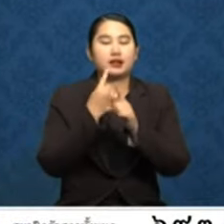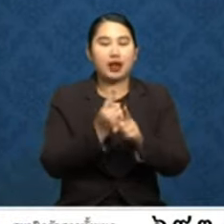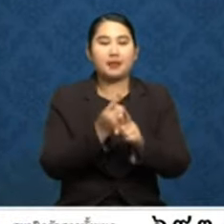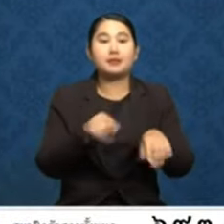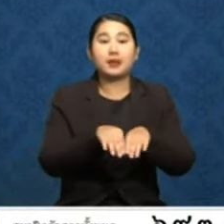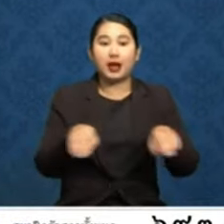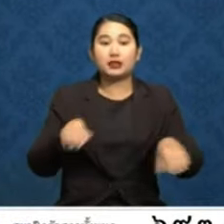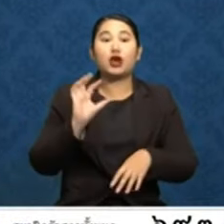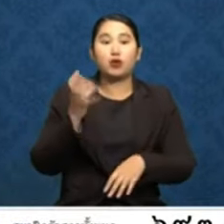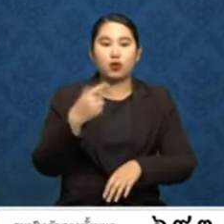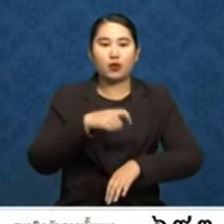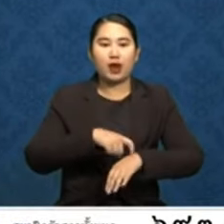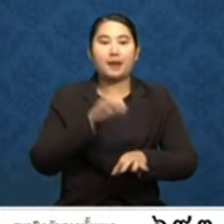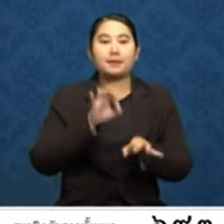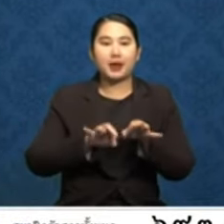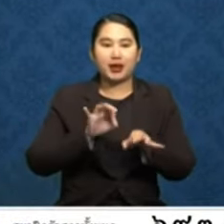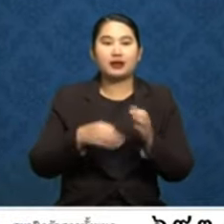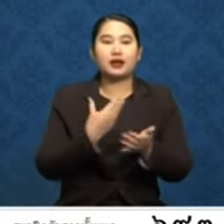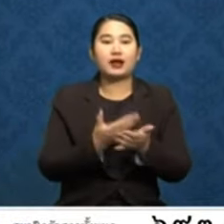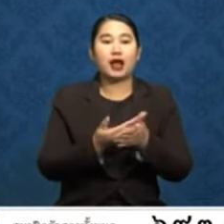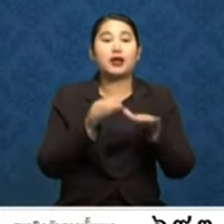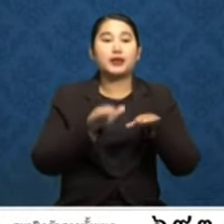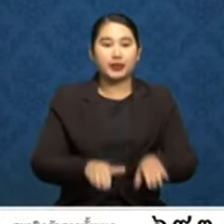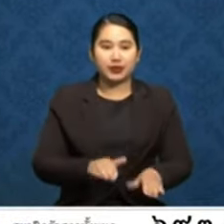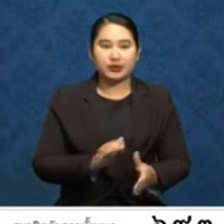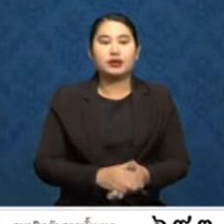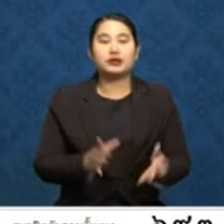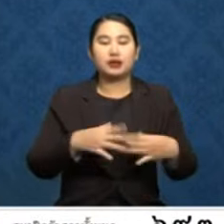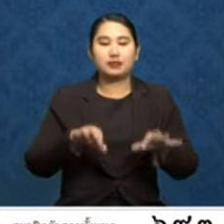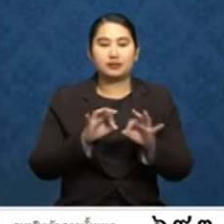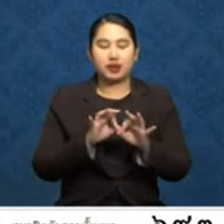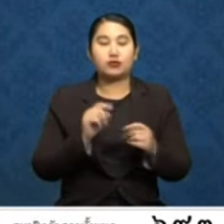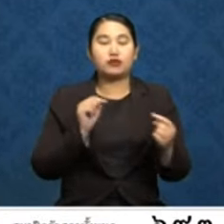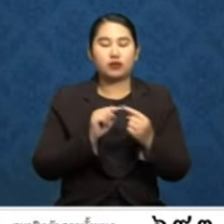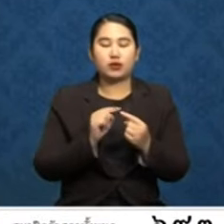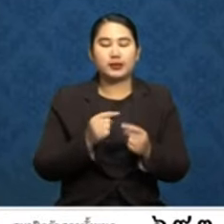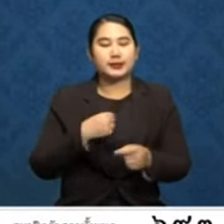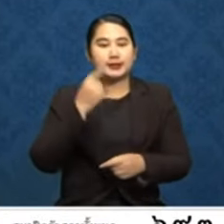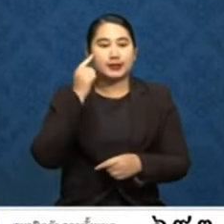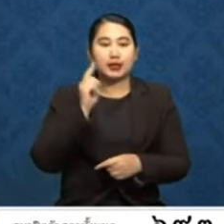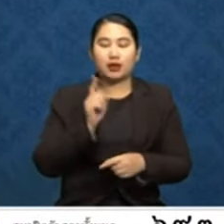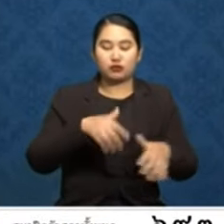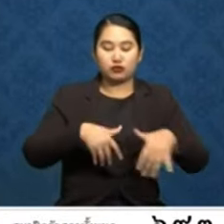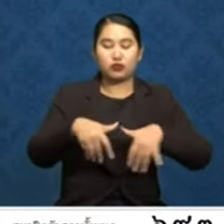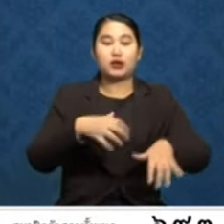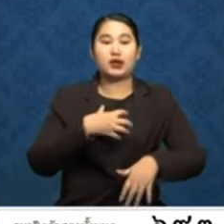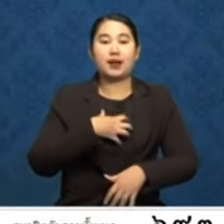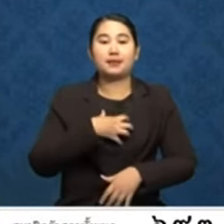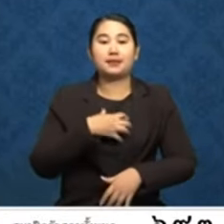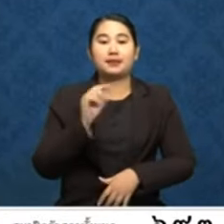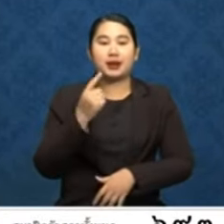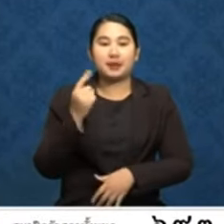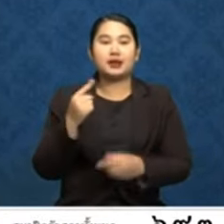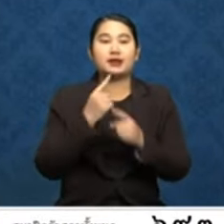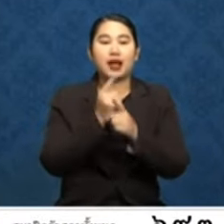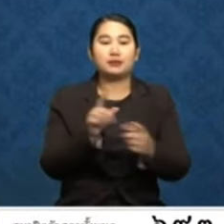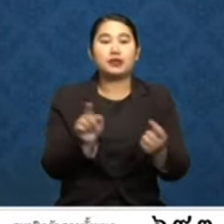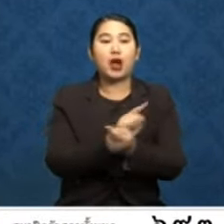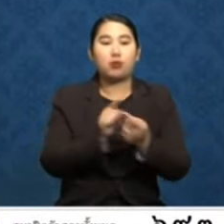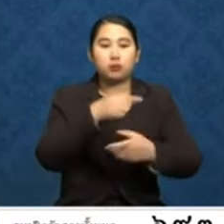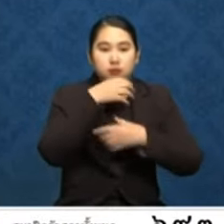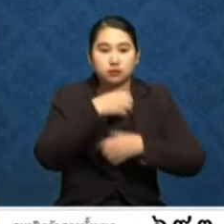ดเวลาและค่าใช้จ่ายและสามารถรองรับความต้องการใหม่ๆจากสถานการณ์สังคมสูงวั